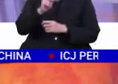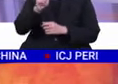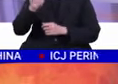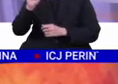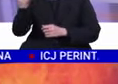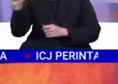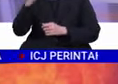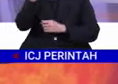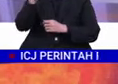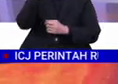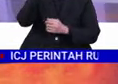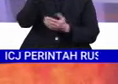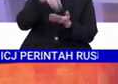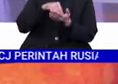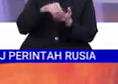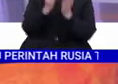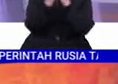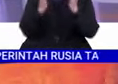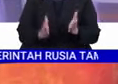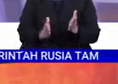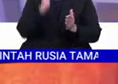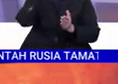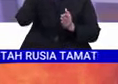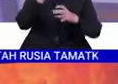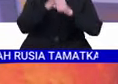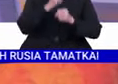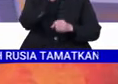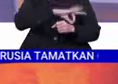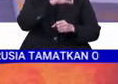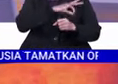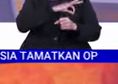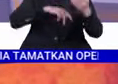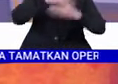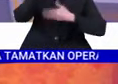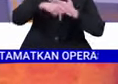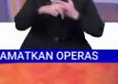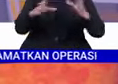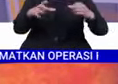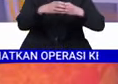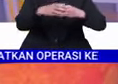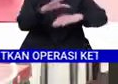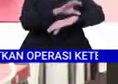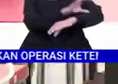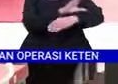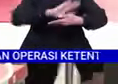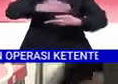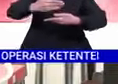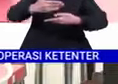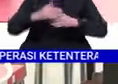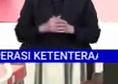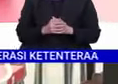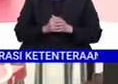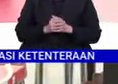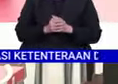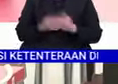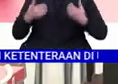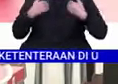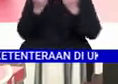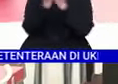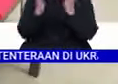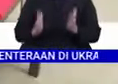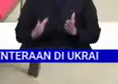400.000 pelajar londre dijangkau mendapat manfaat dari pada program berkenaan Hai Mega terdiri